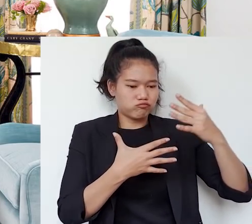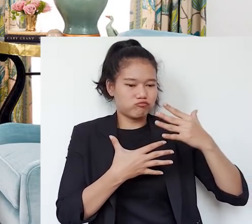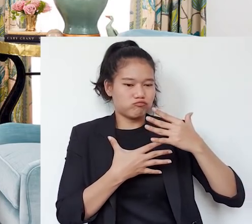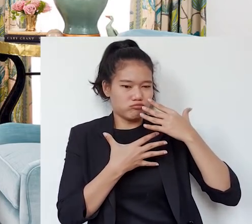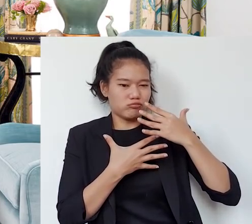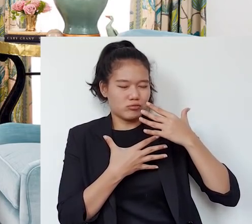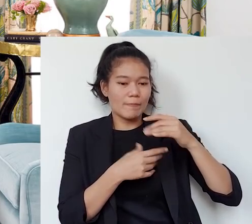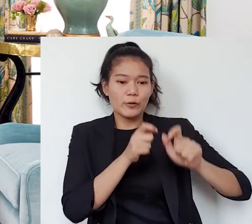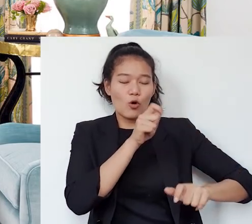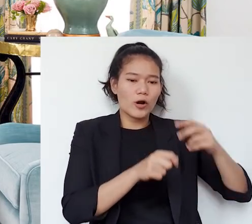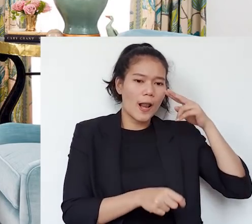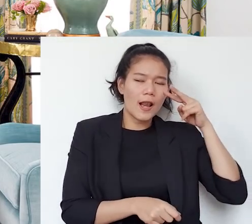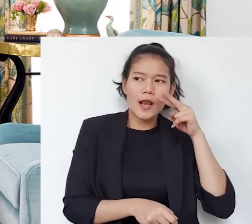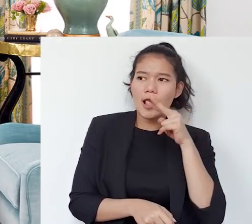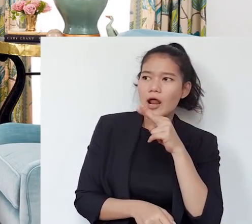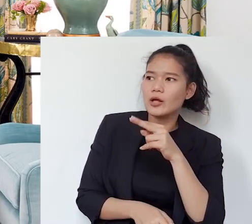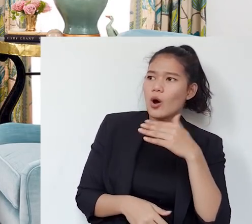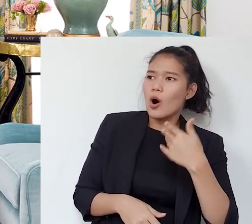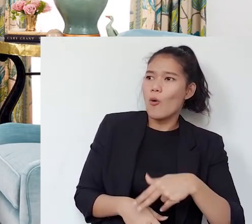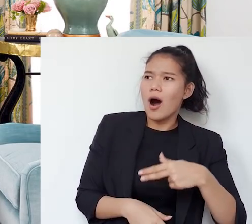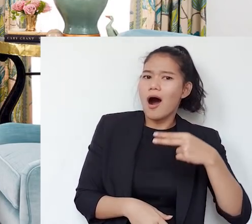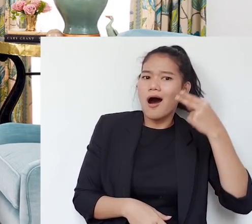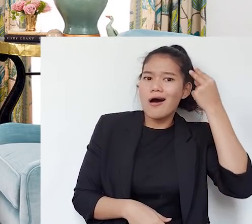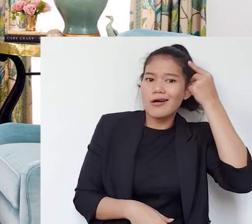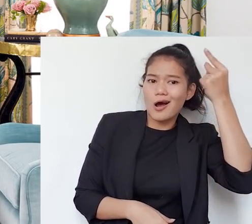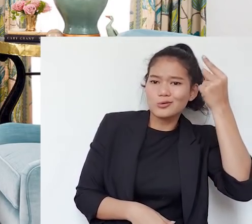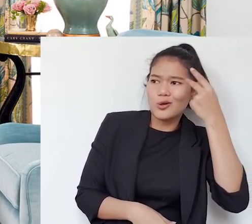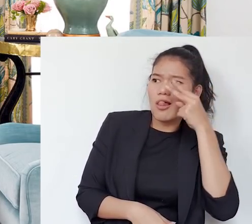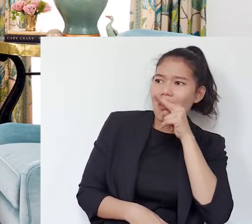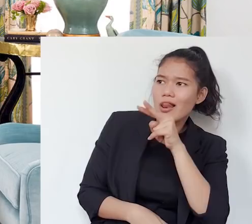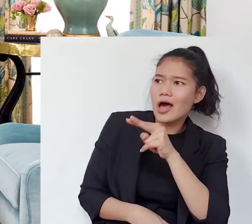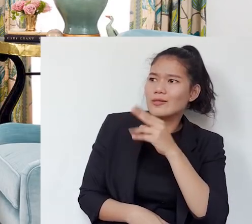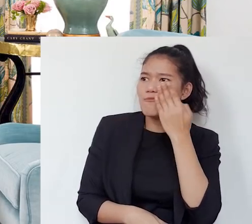Kenapa orang-orang ini, para rasul ini bisa berbahasa dalam bahasa yang kita pahami?